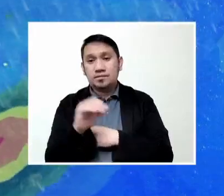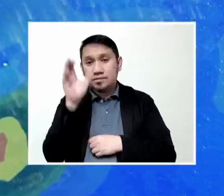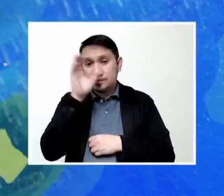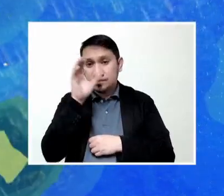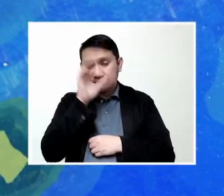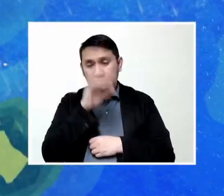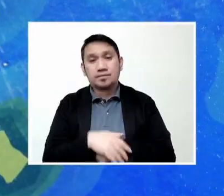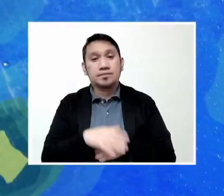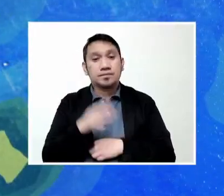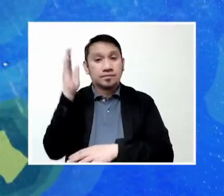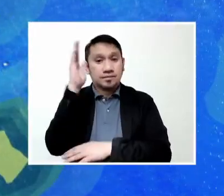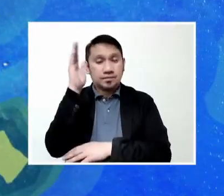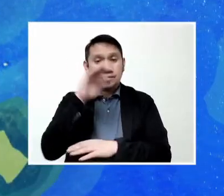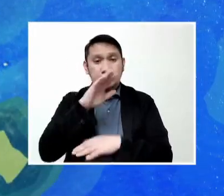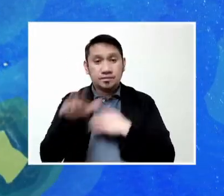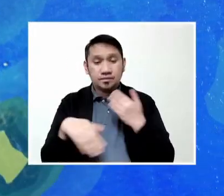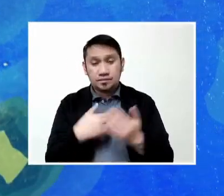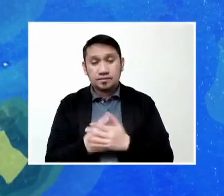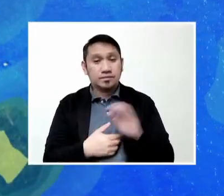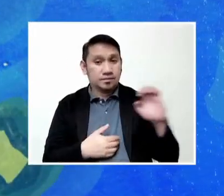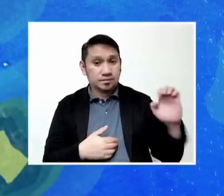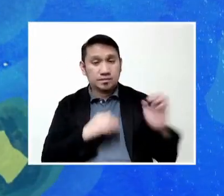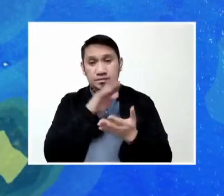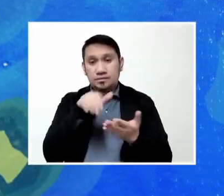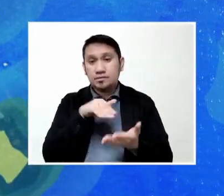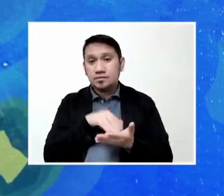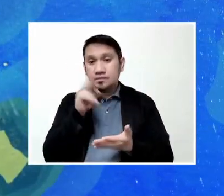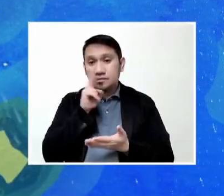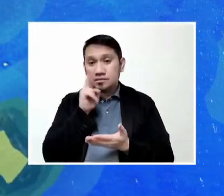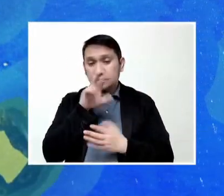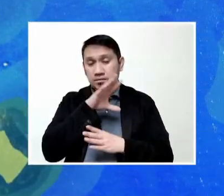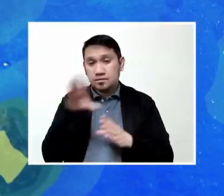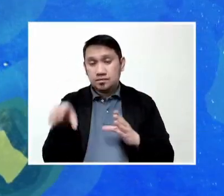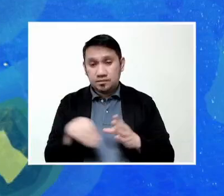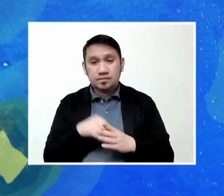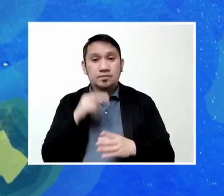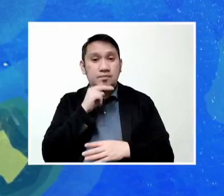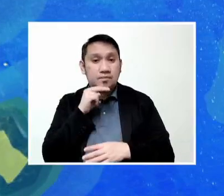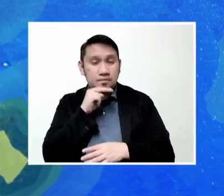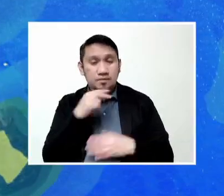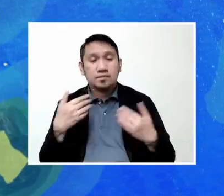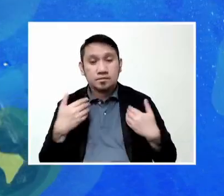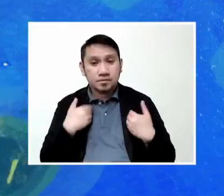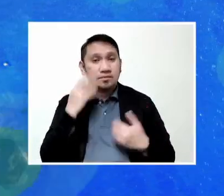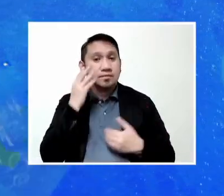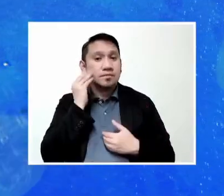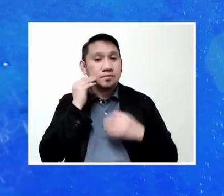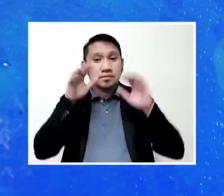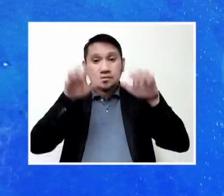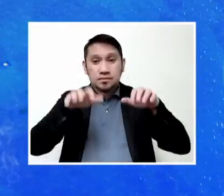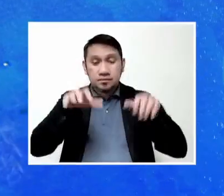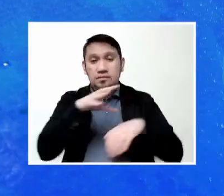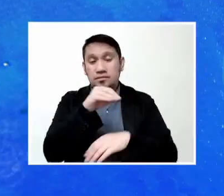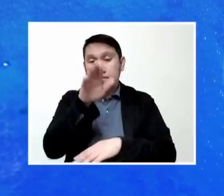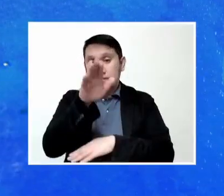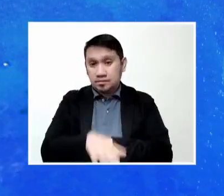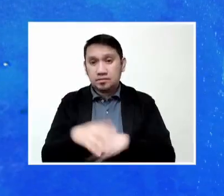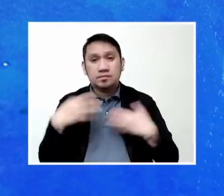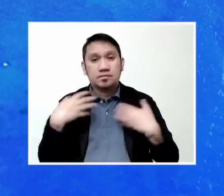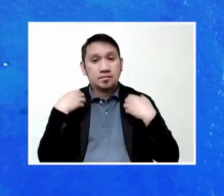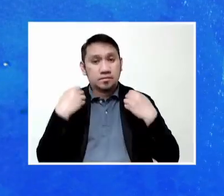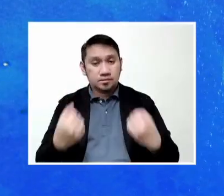buong Eastern at Central Visayas na kasama ang Negros Occidental makakaranas ng mga pag-ulan. At sa hapon, malalakas po ang buhos ng ulan